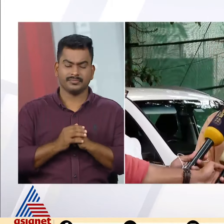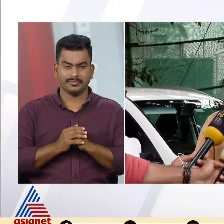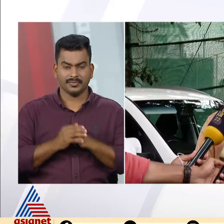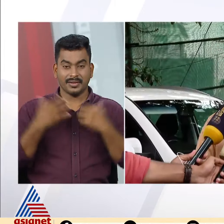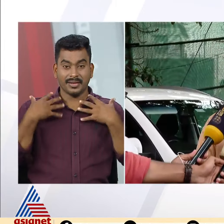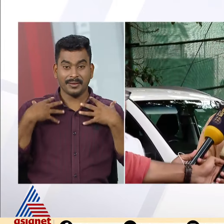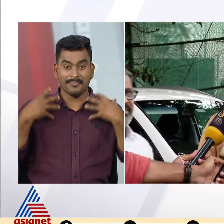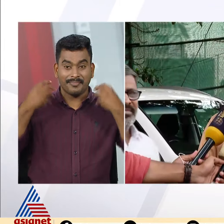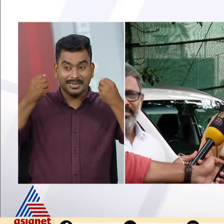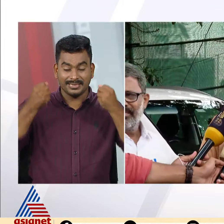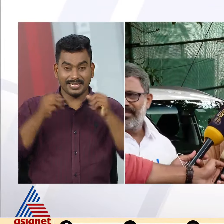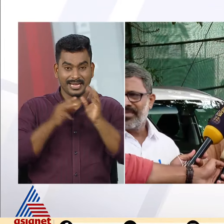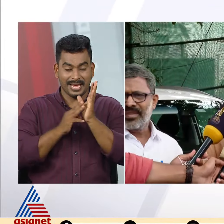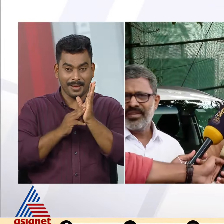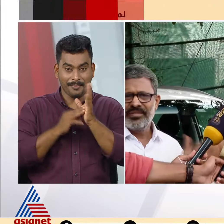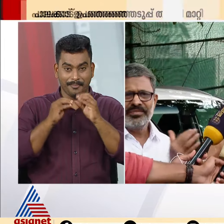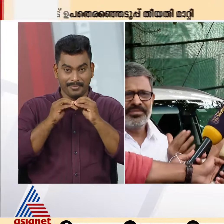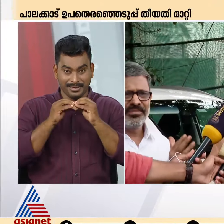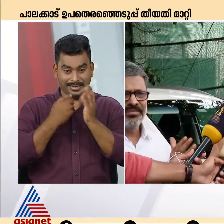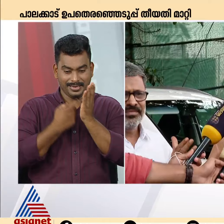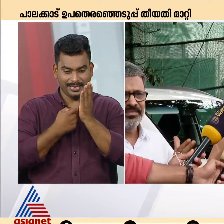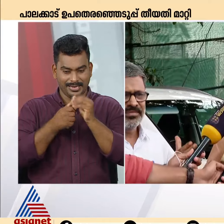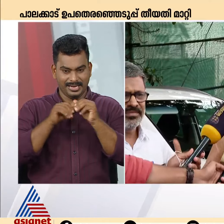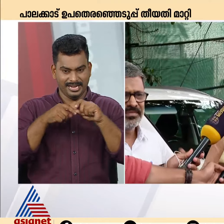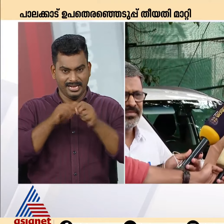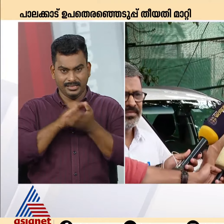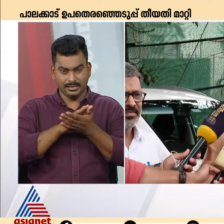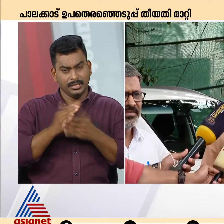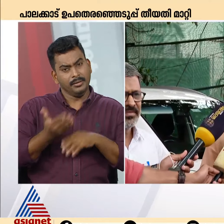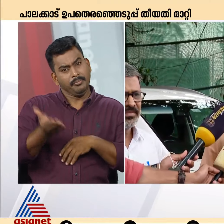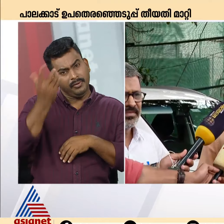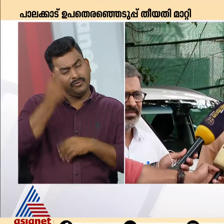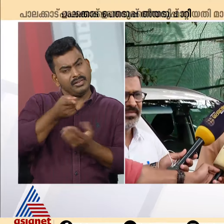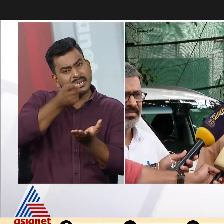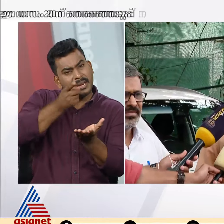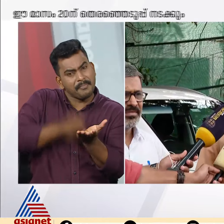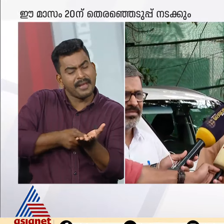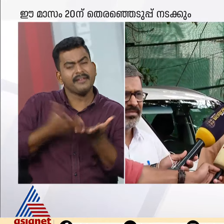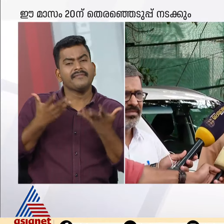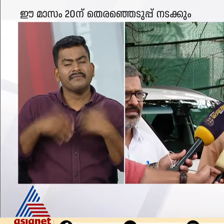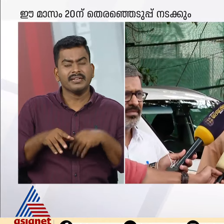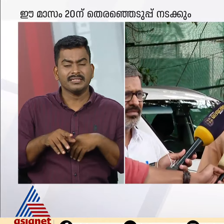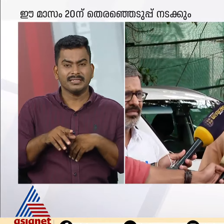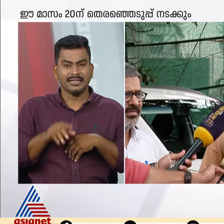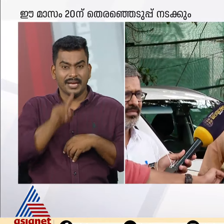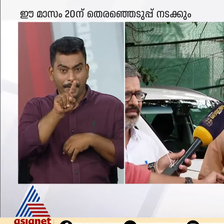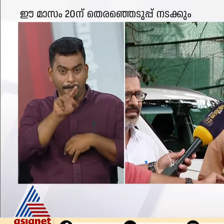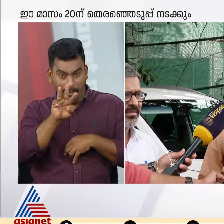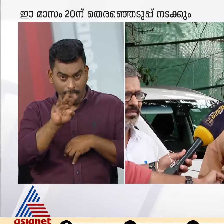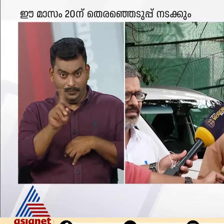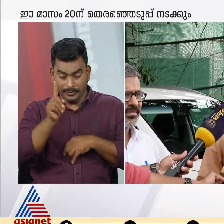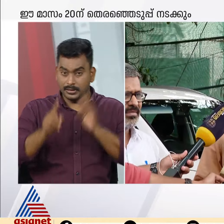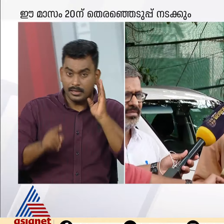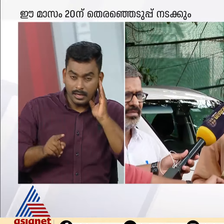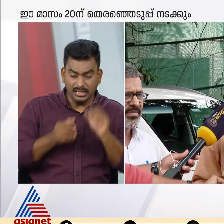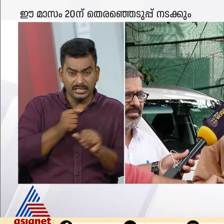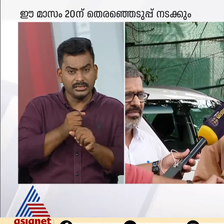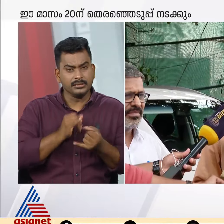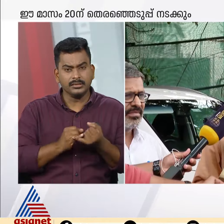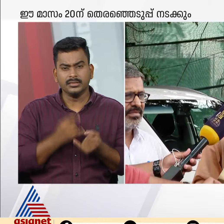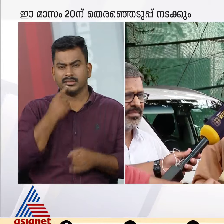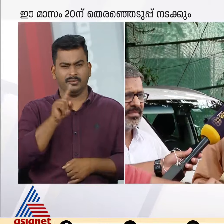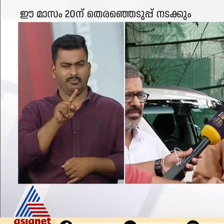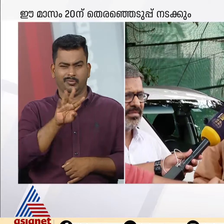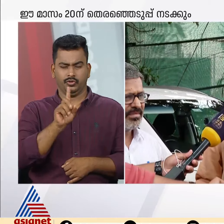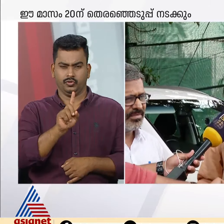ഇക്കാര്യത്തിൽ ഞങ്ങളന്നേ ആവശ്യപ്പെട്ടത്, ജില്ലാ സെക്രട്ടറി തന്നെ ഇത് ഉടനെ തന്നെ, തീയതി വന്ന ഉടനെ തന്നെ ജില്ലാ സെക്രട്ടറി ആവശ്യം ഉന്നയിച്ചിരുന്നു. കാരണം